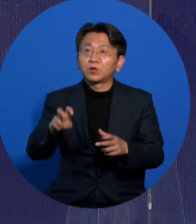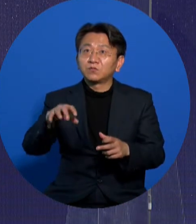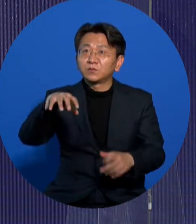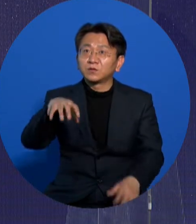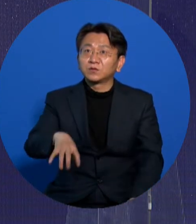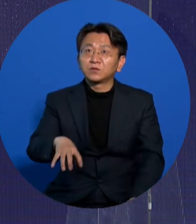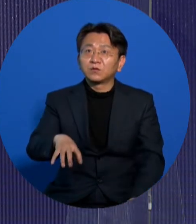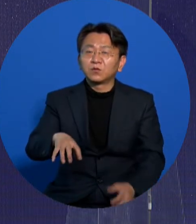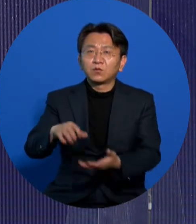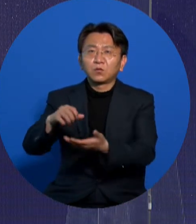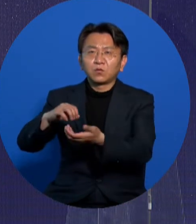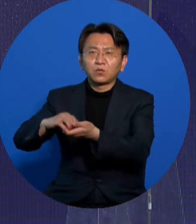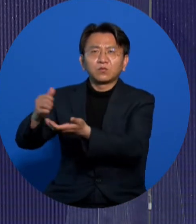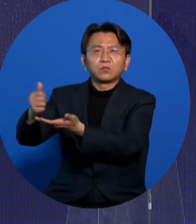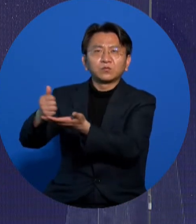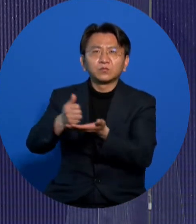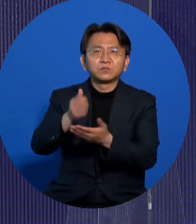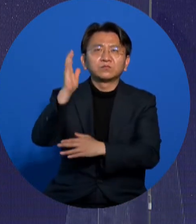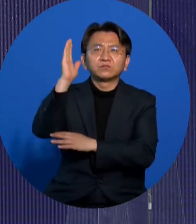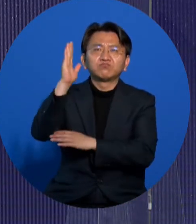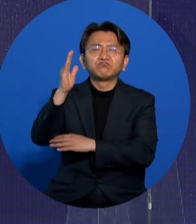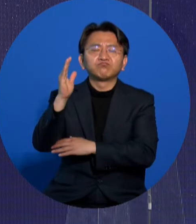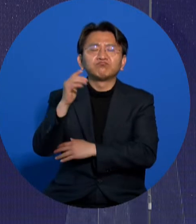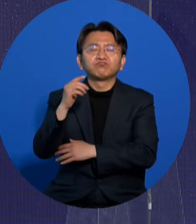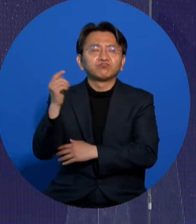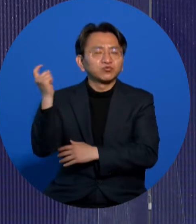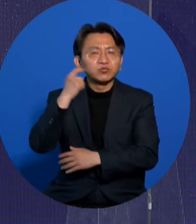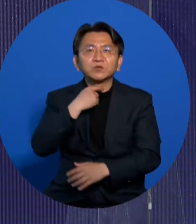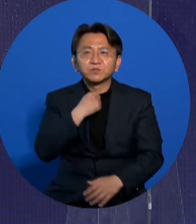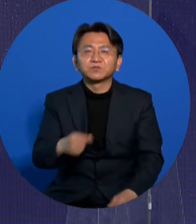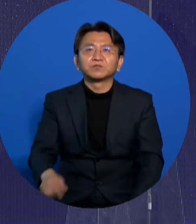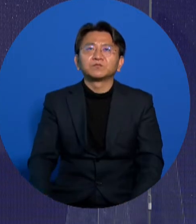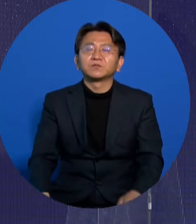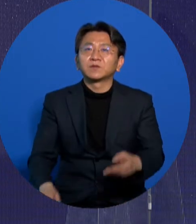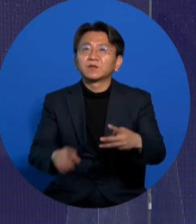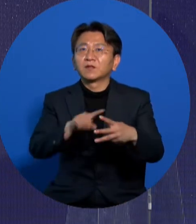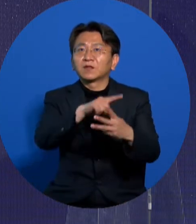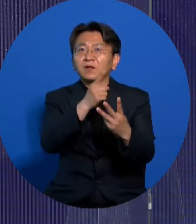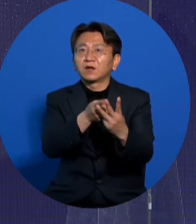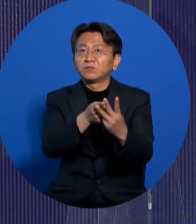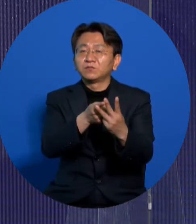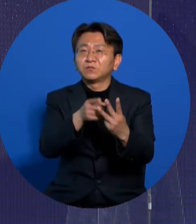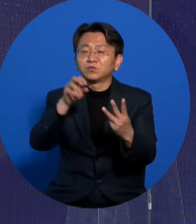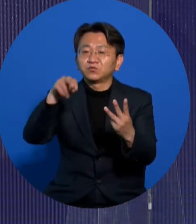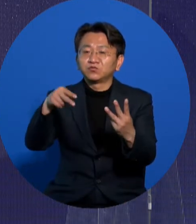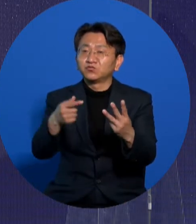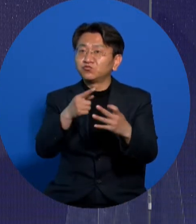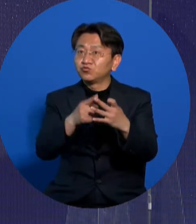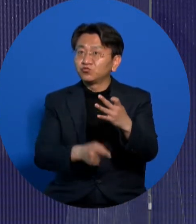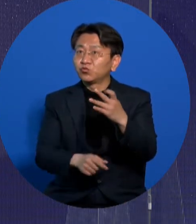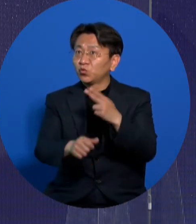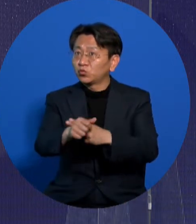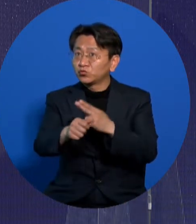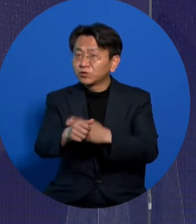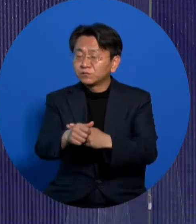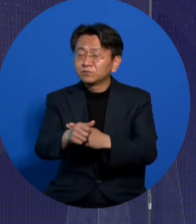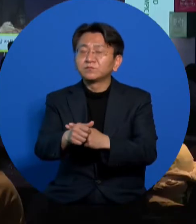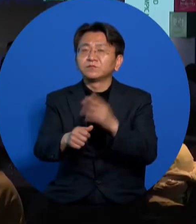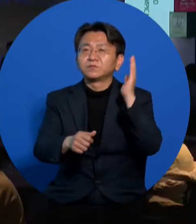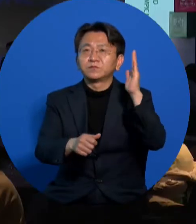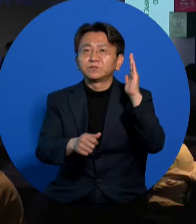분임에서 모셔다가 이 이야기를 깊게 들었으면 합니다. 다음으로 윤성민 교수님 토론해 주십시오.